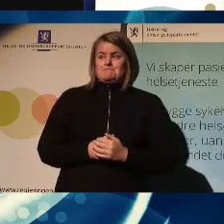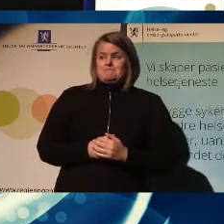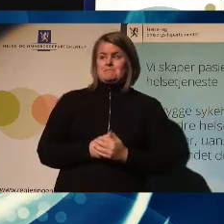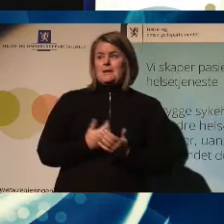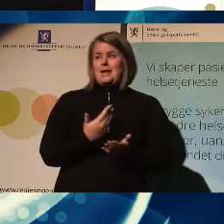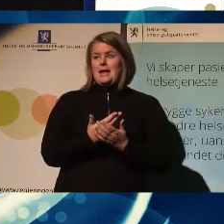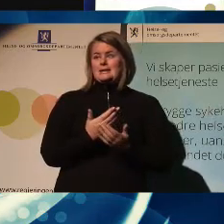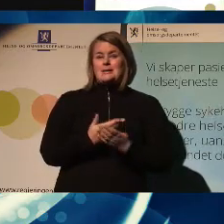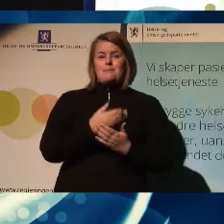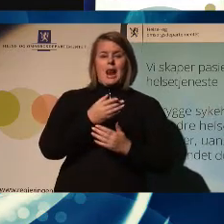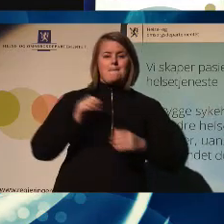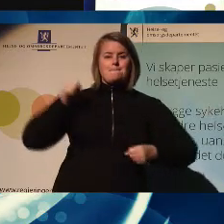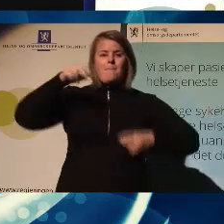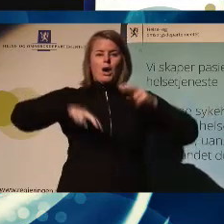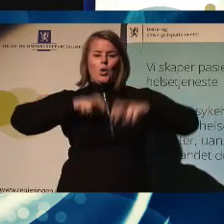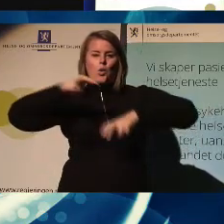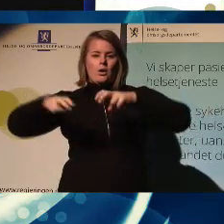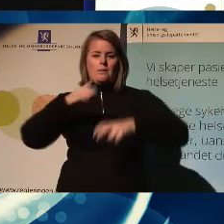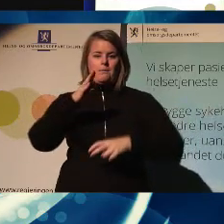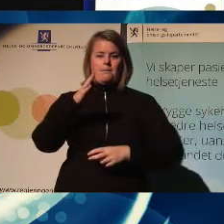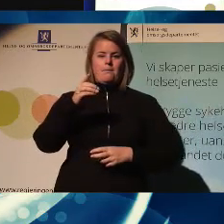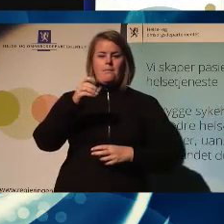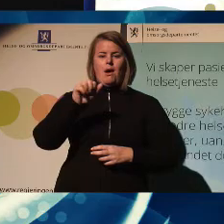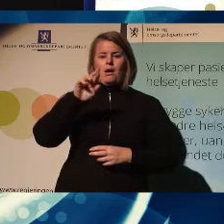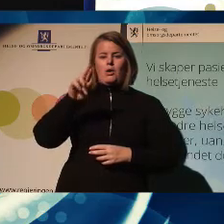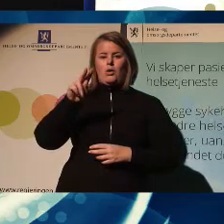eksempel parkour, BMX,